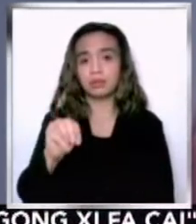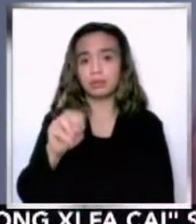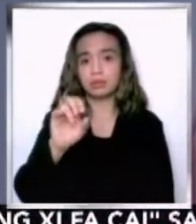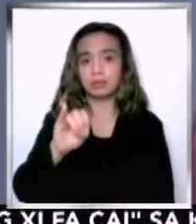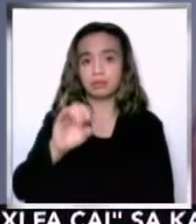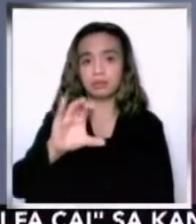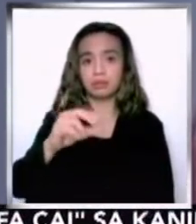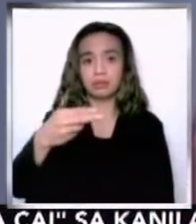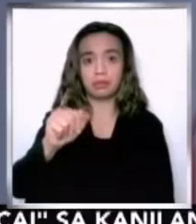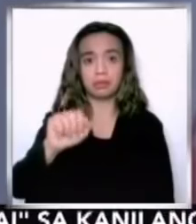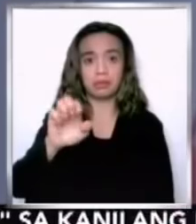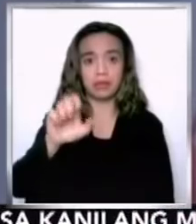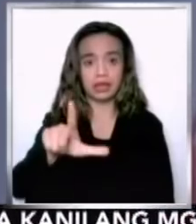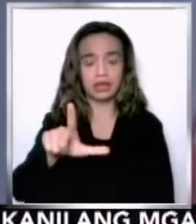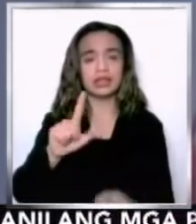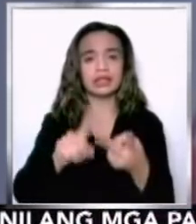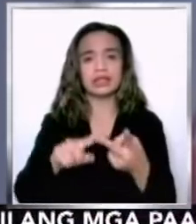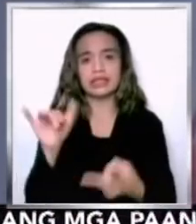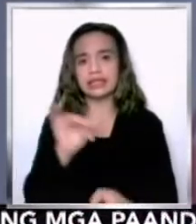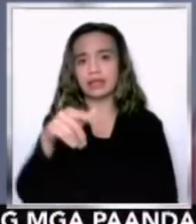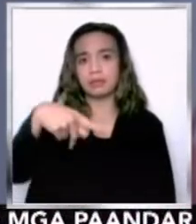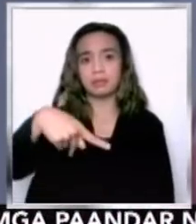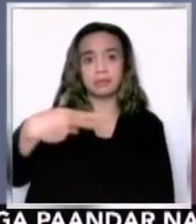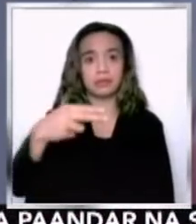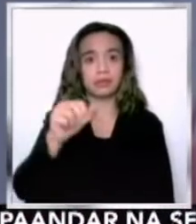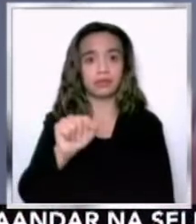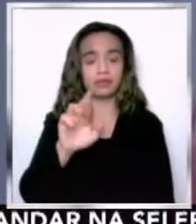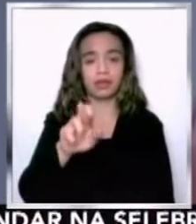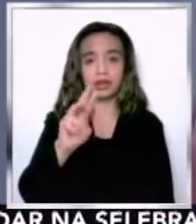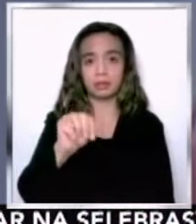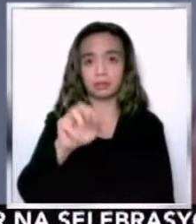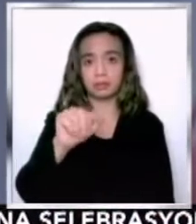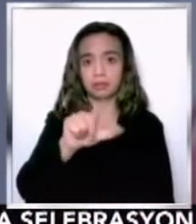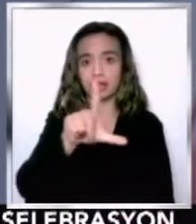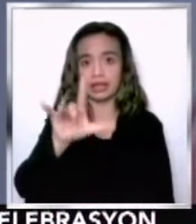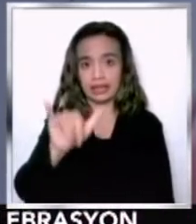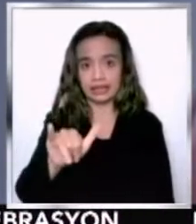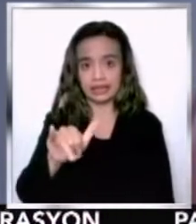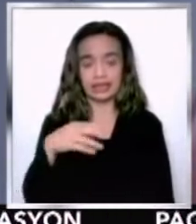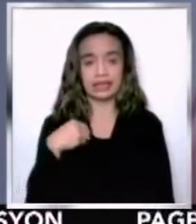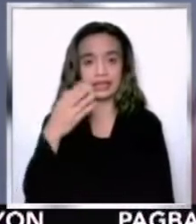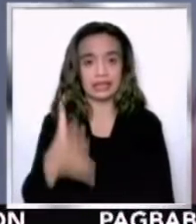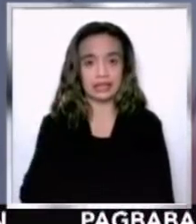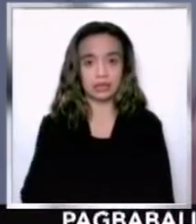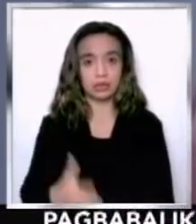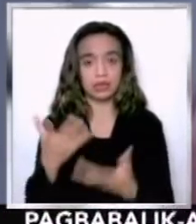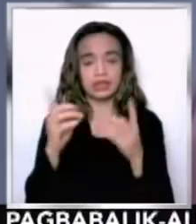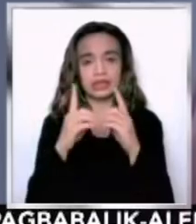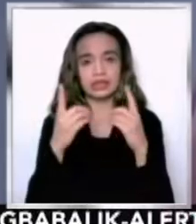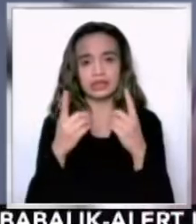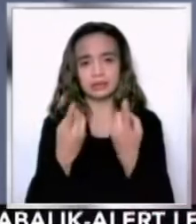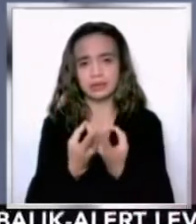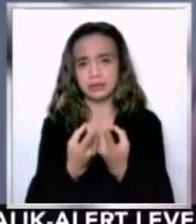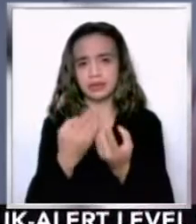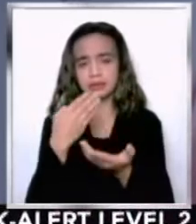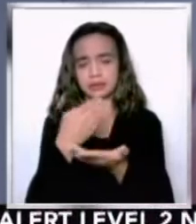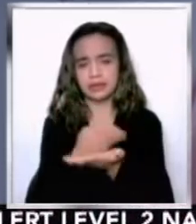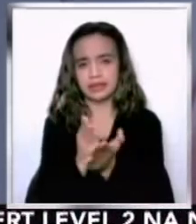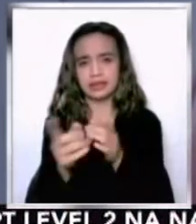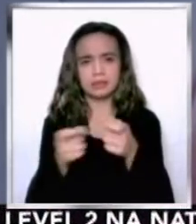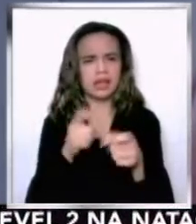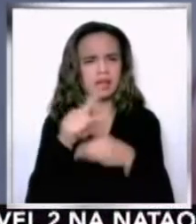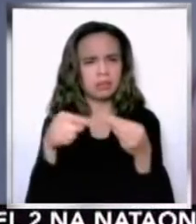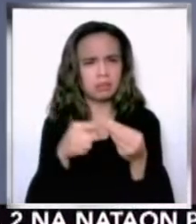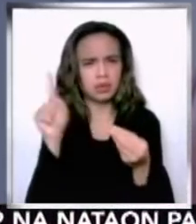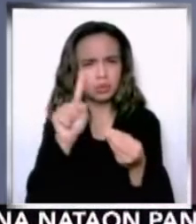ng Pharmally Pharmaceutical Corporation at Procurement Service ng Department of Budget and Management. Kaugnay po ito ng kontrobersyal